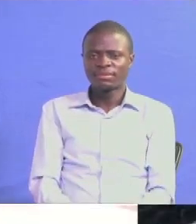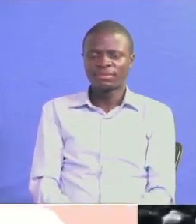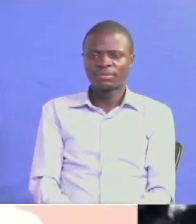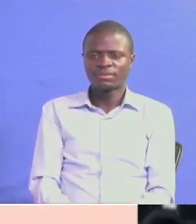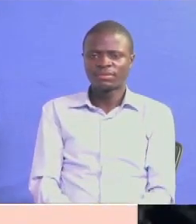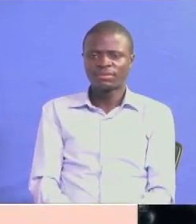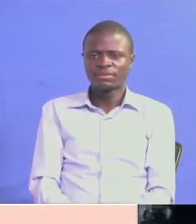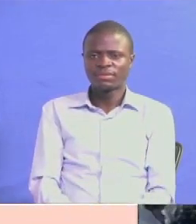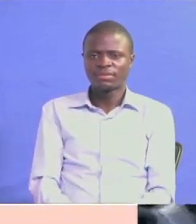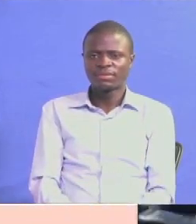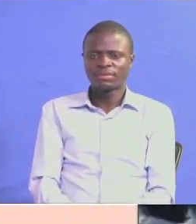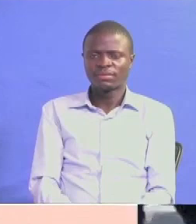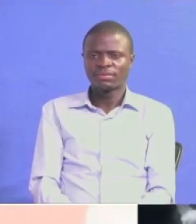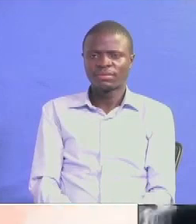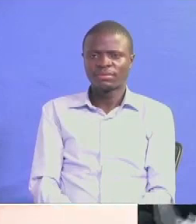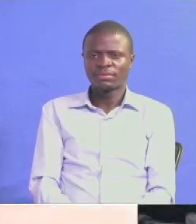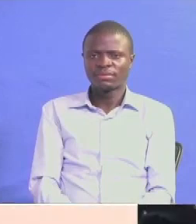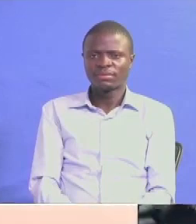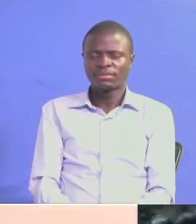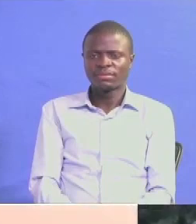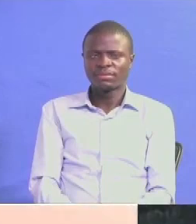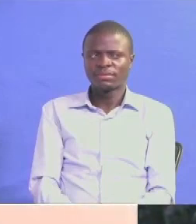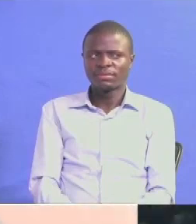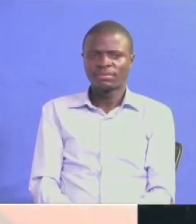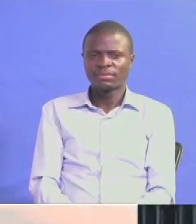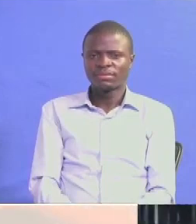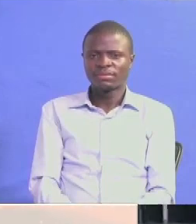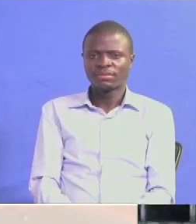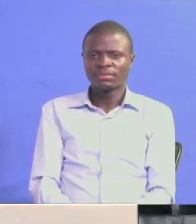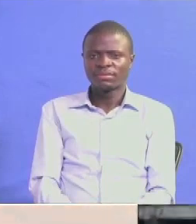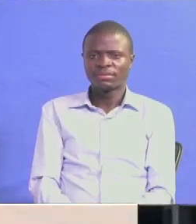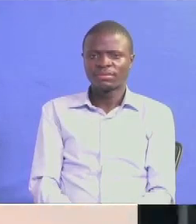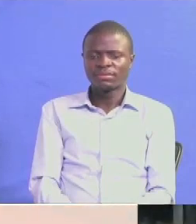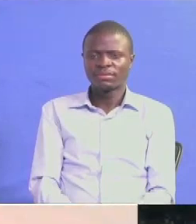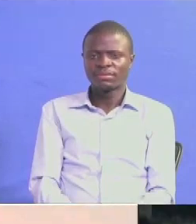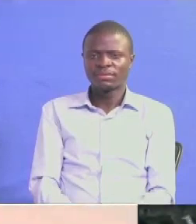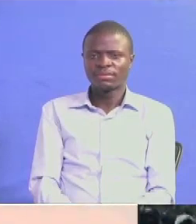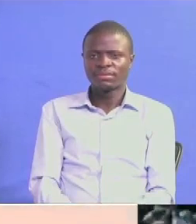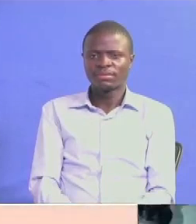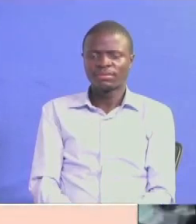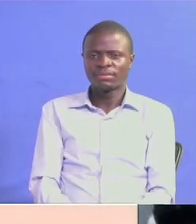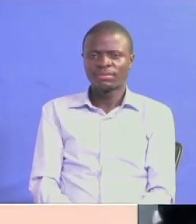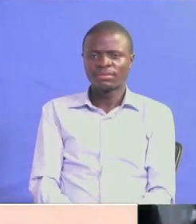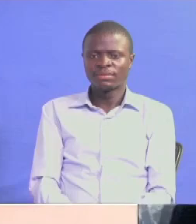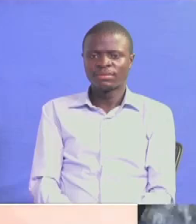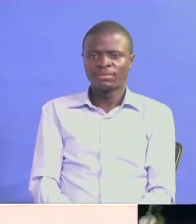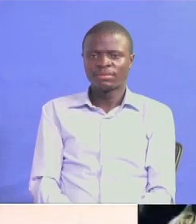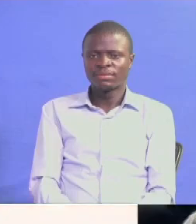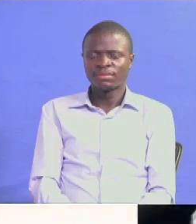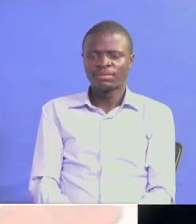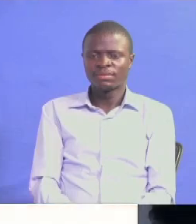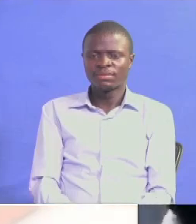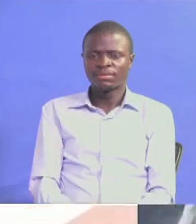Baada ya mazungumzo kati ya muungano wa madaktari na serikali kutafuta suluhu ya kudumu kwa mgomo wa madaktari unaoendelea kugonga